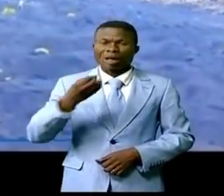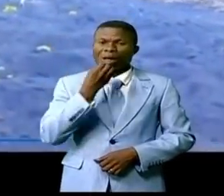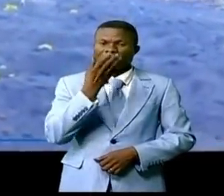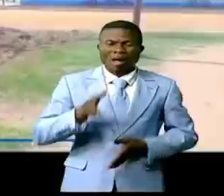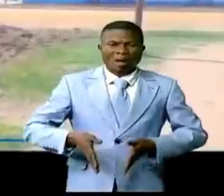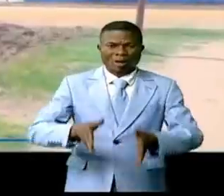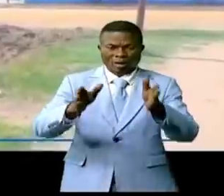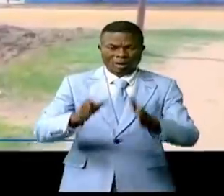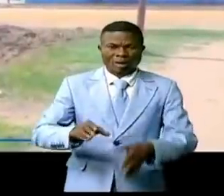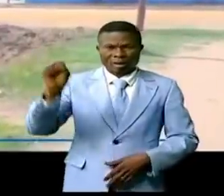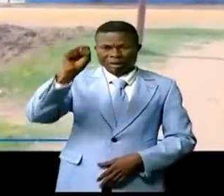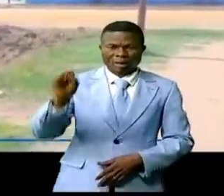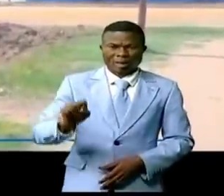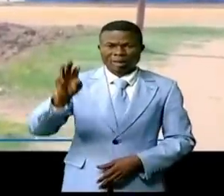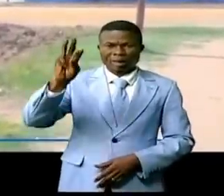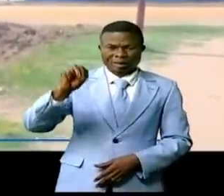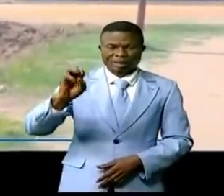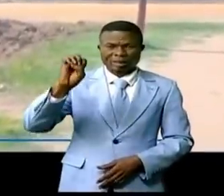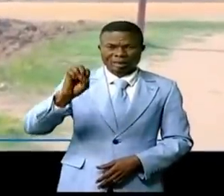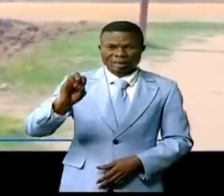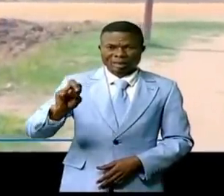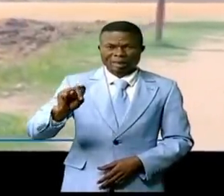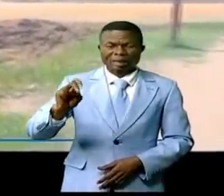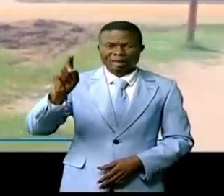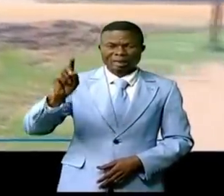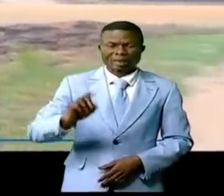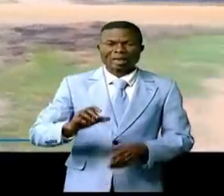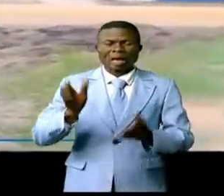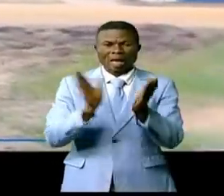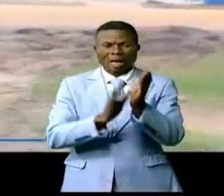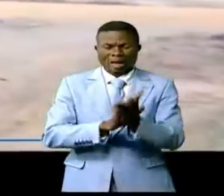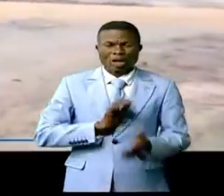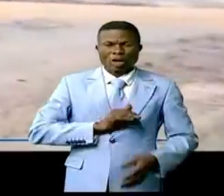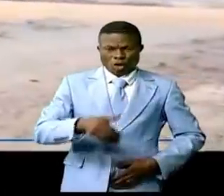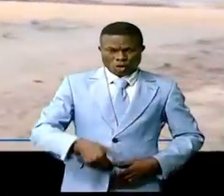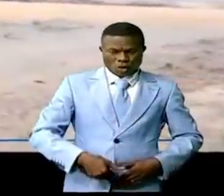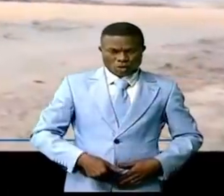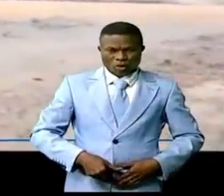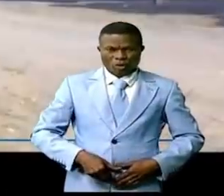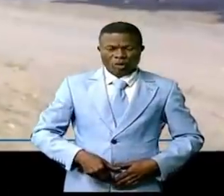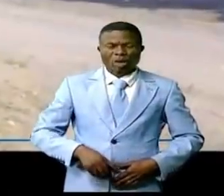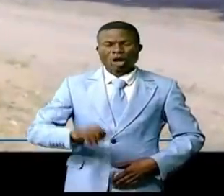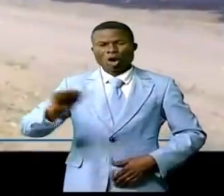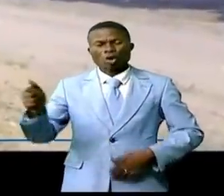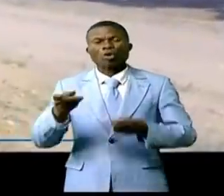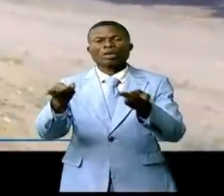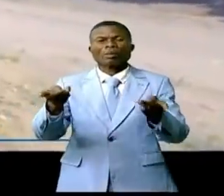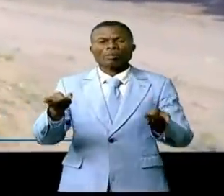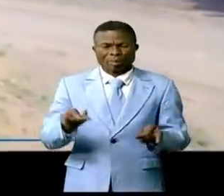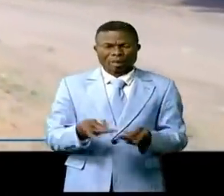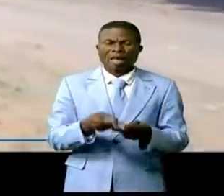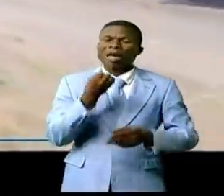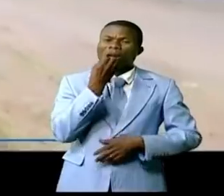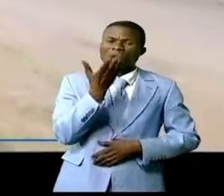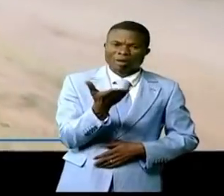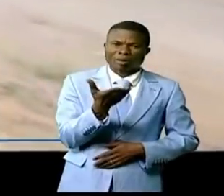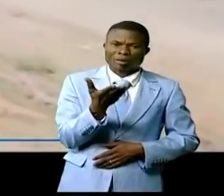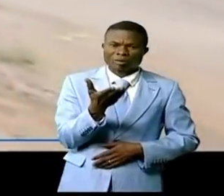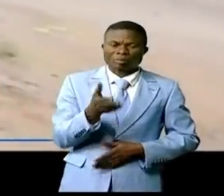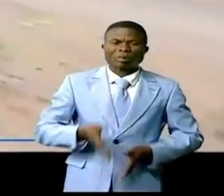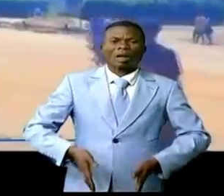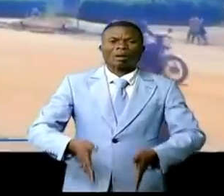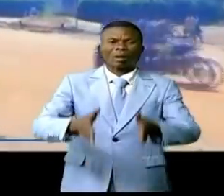avenues Sendoué, des écoles, Kassavoubou et de la base prolongée. À certains endroits, comme les